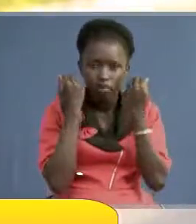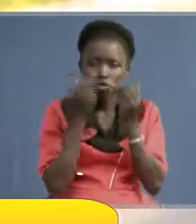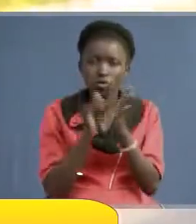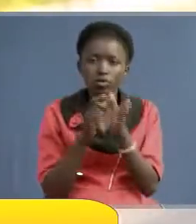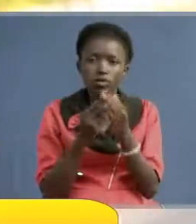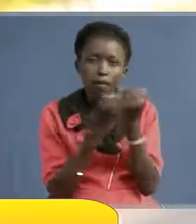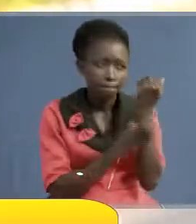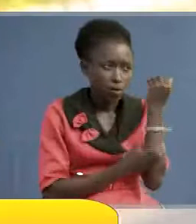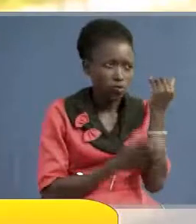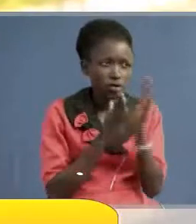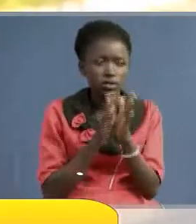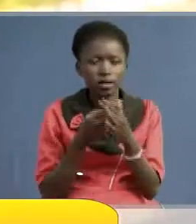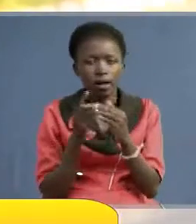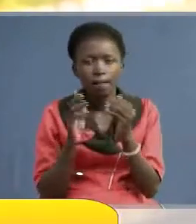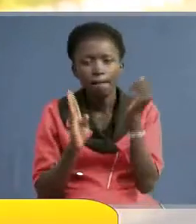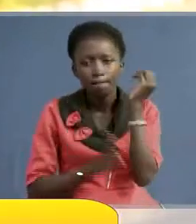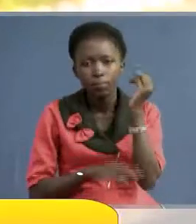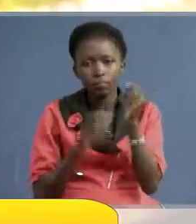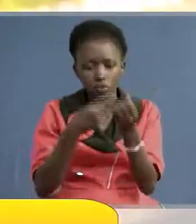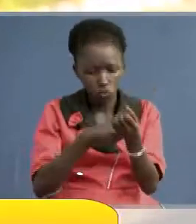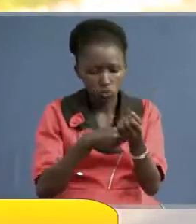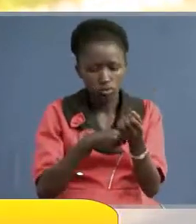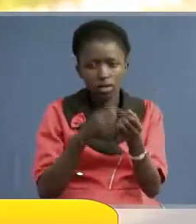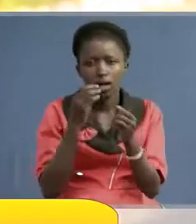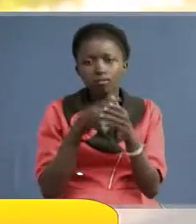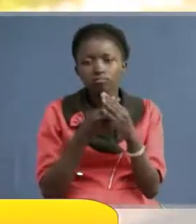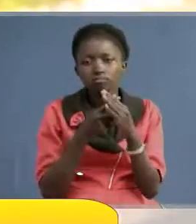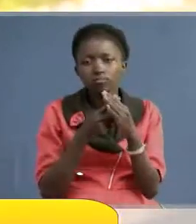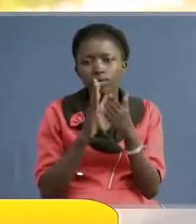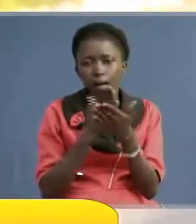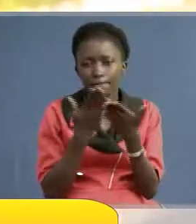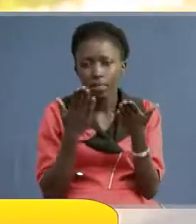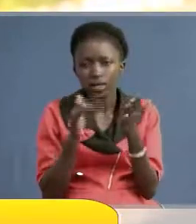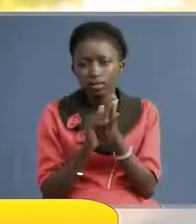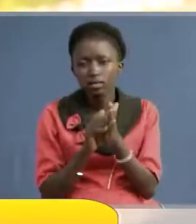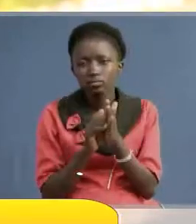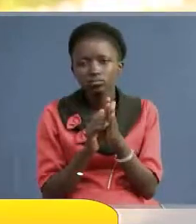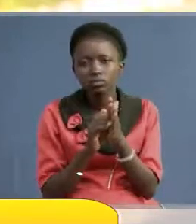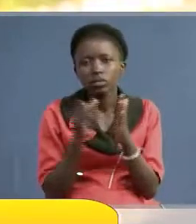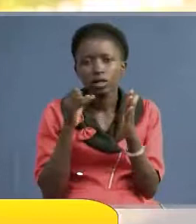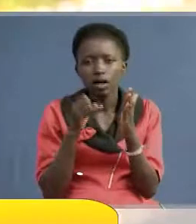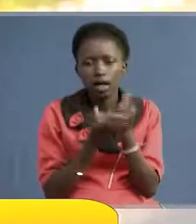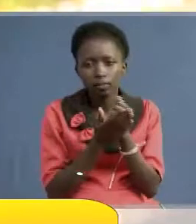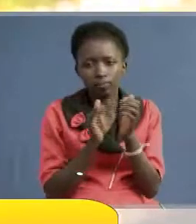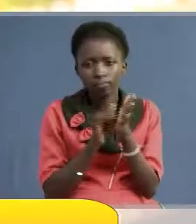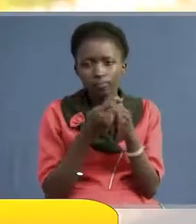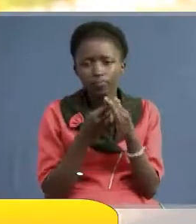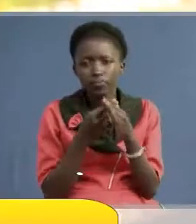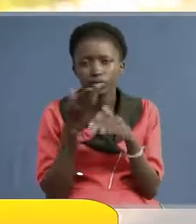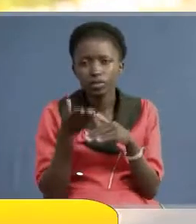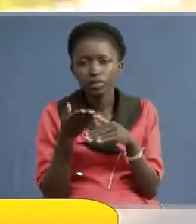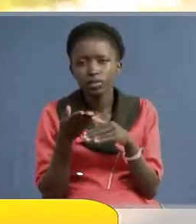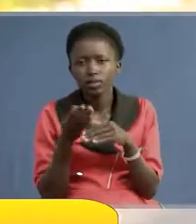mawazo, umaskini na utumiaji wa madawa ya kulevya ni baadhi ya mambo ambayo yanachangia watu kujitoa uhai,